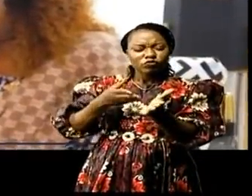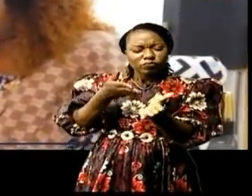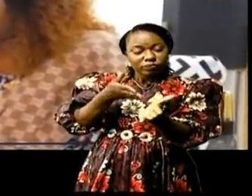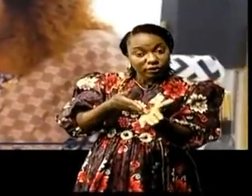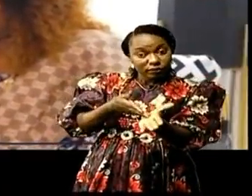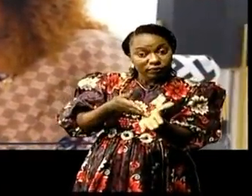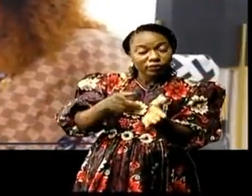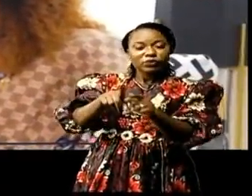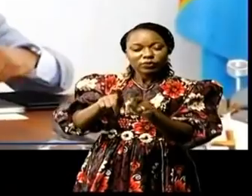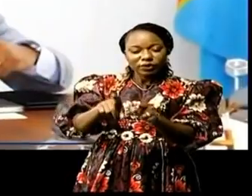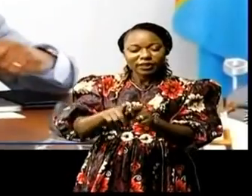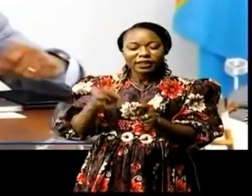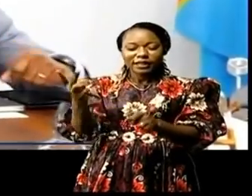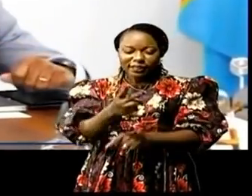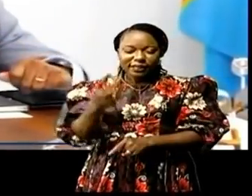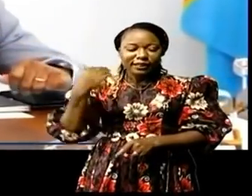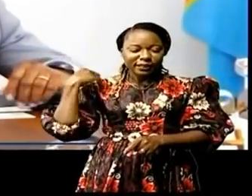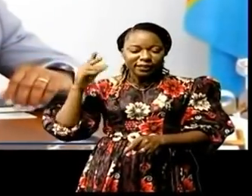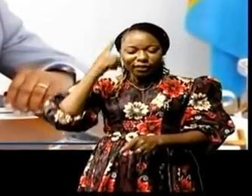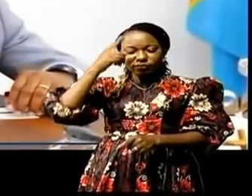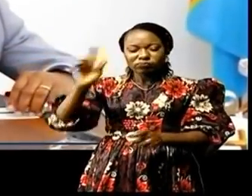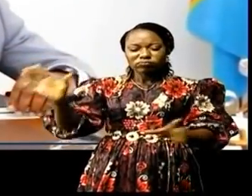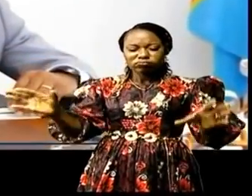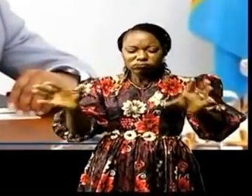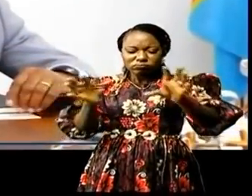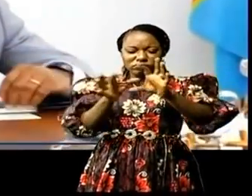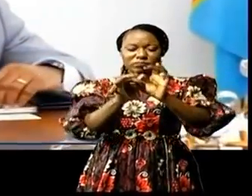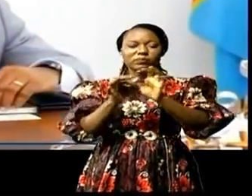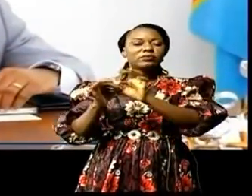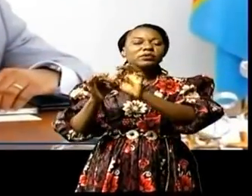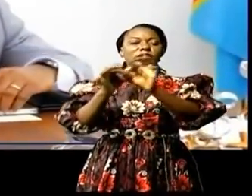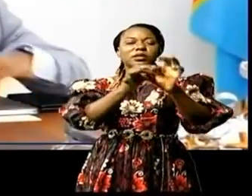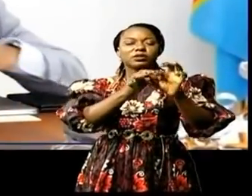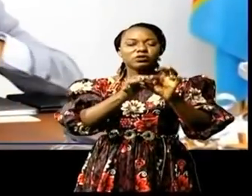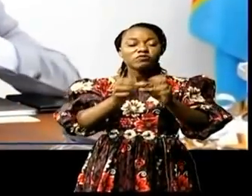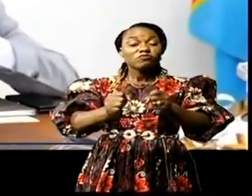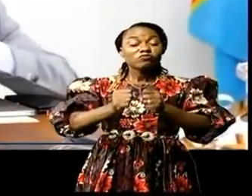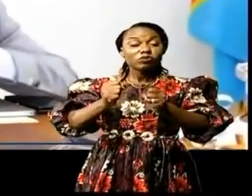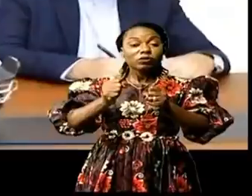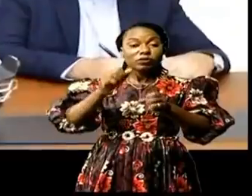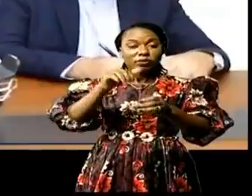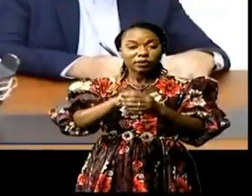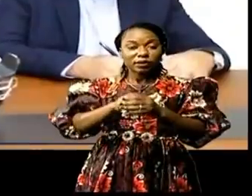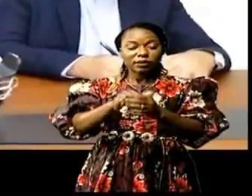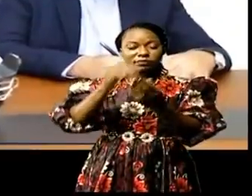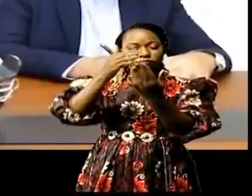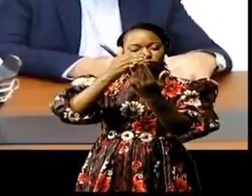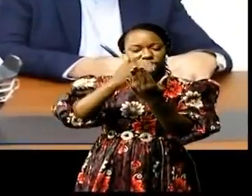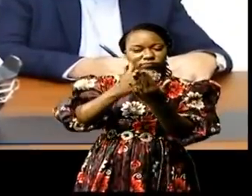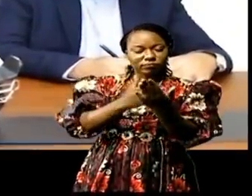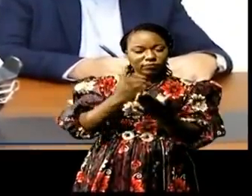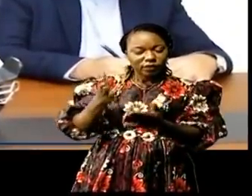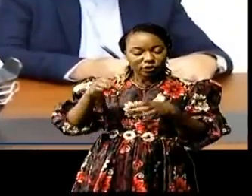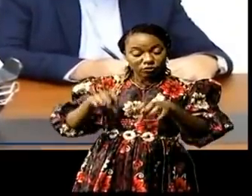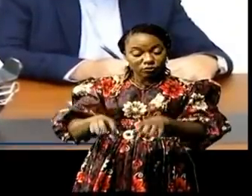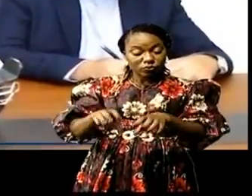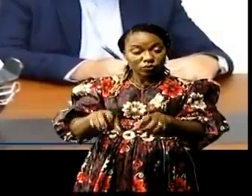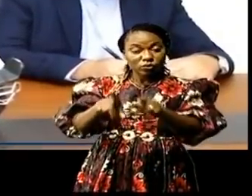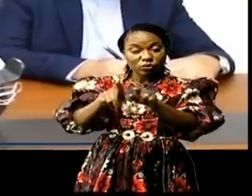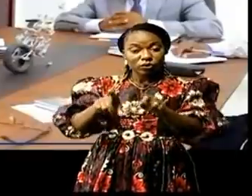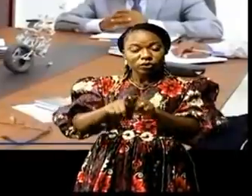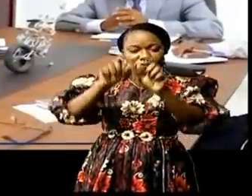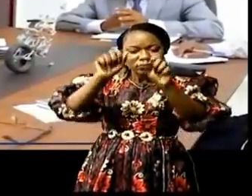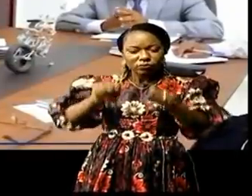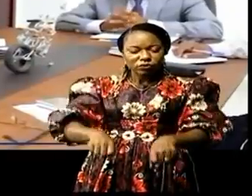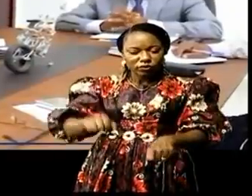volonté des deux États à intensifier des opportunités de coopération dans les domaines précités, sachant que la RDC pourrait